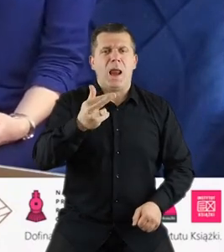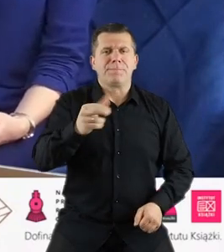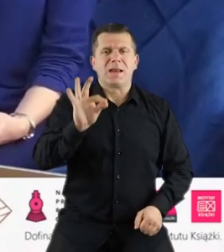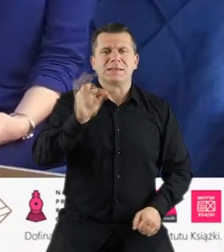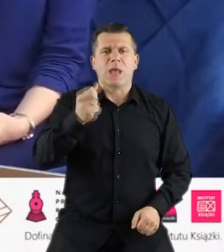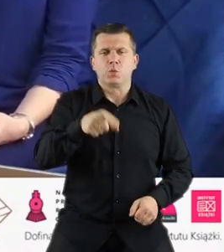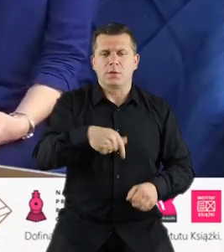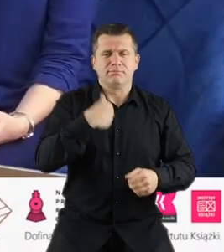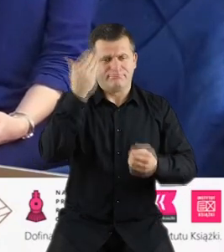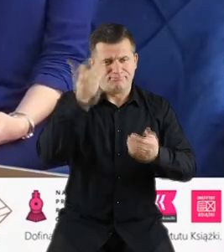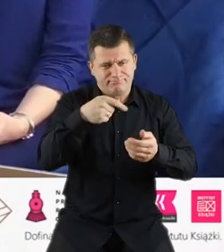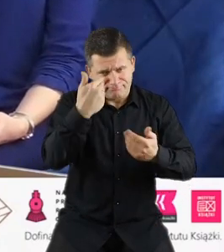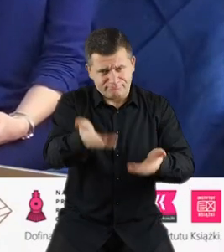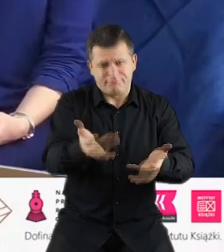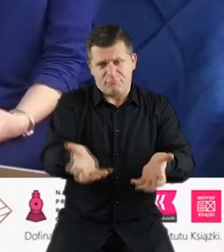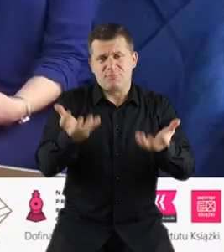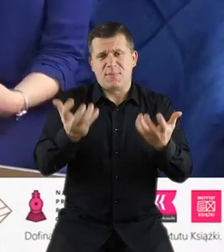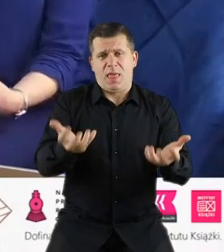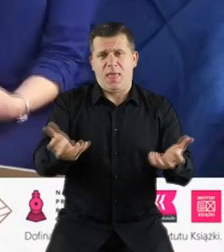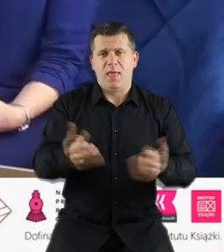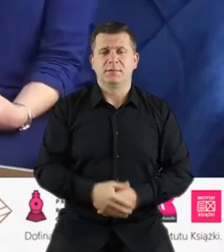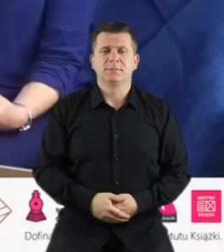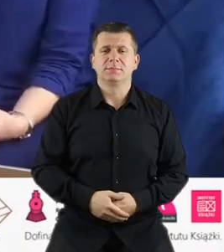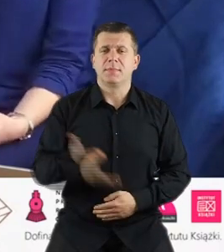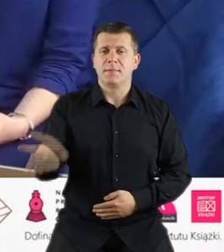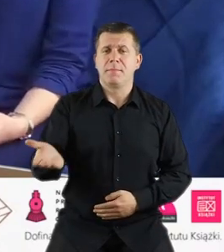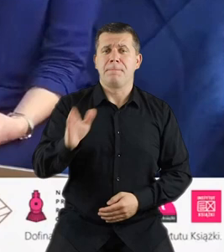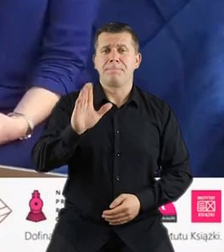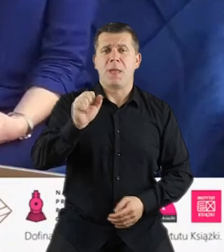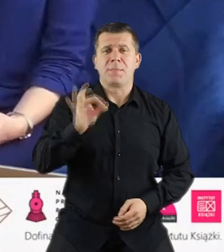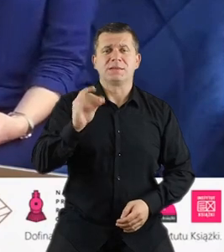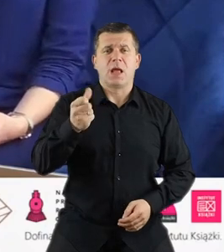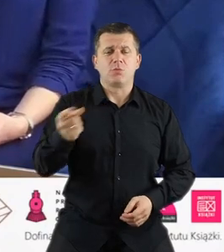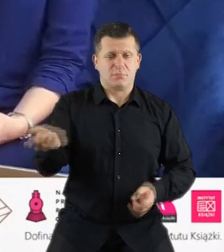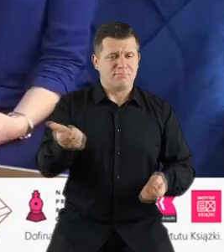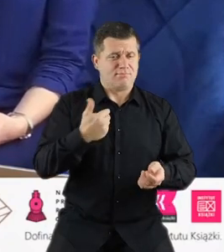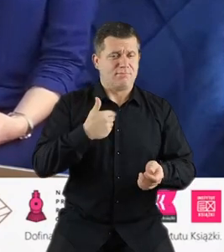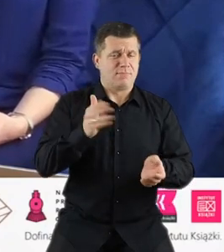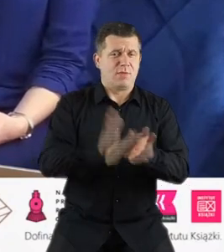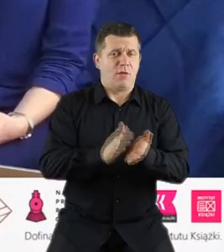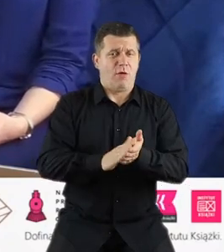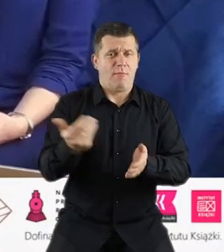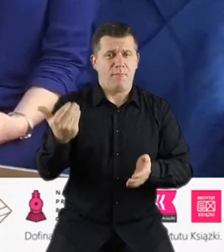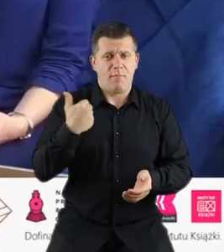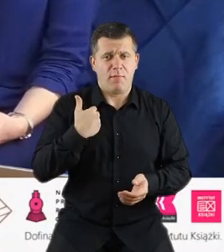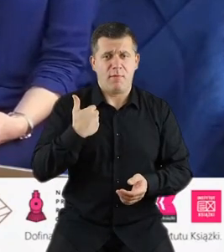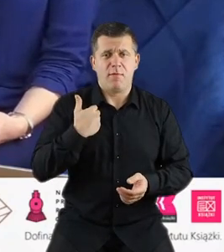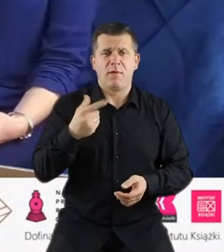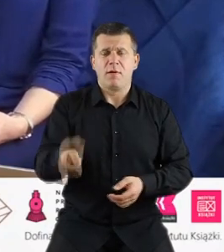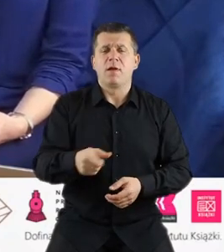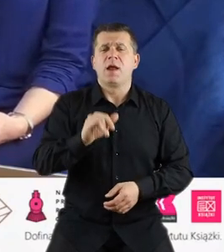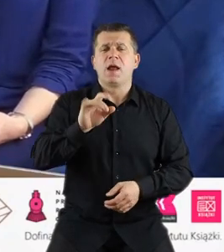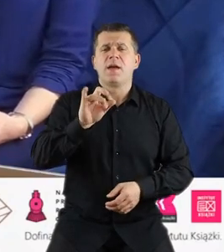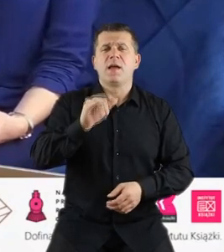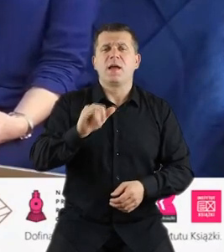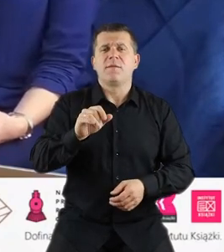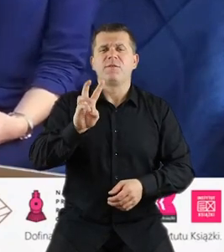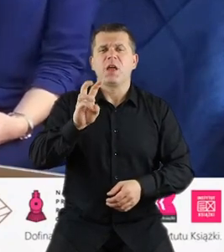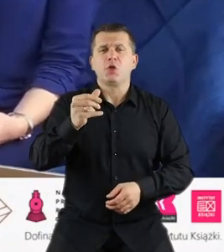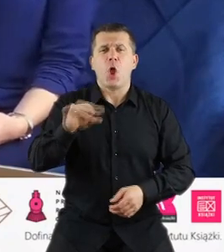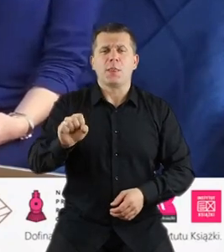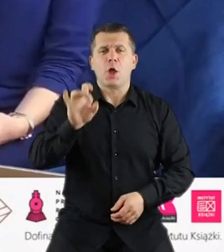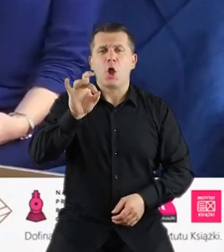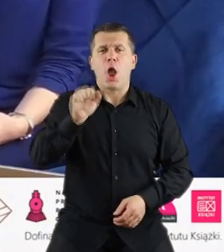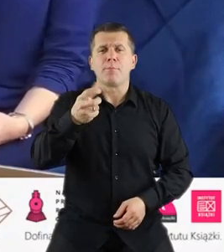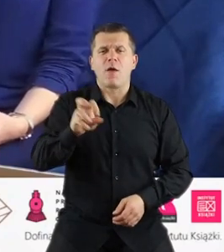to zachęcam. Pani Barbara Sadurska, laureatka nagrody imienia Witolda